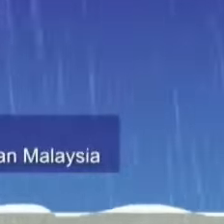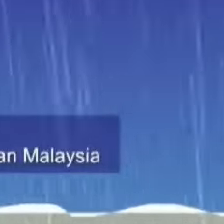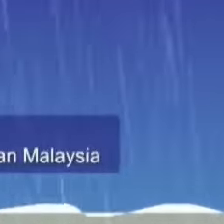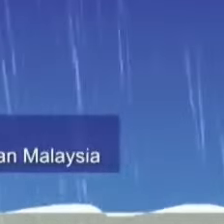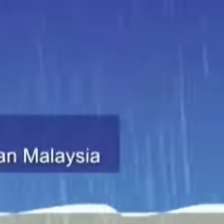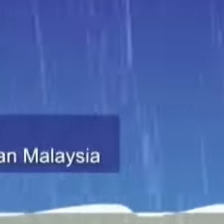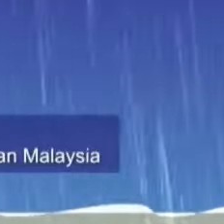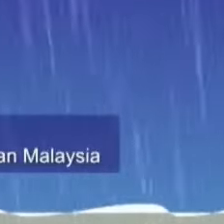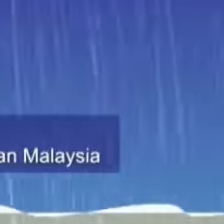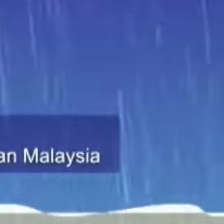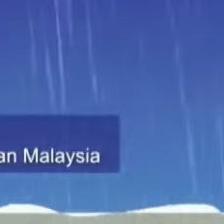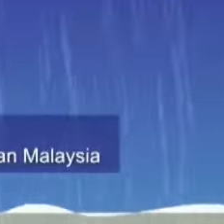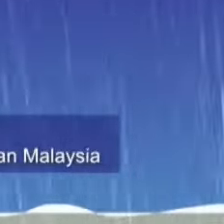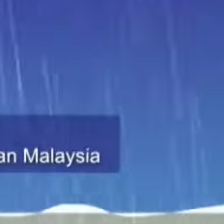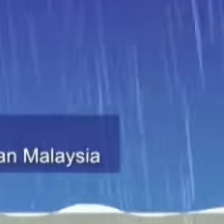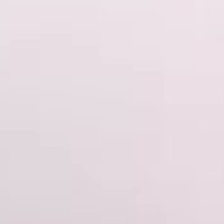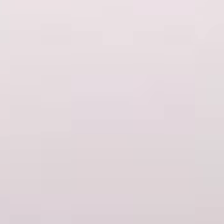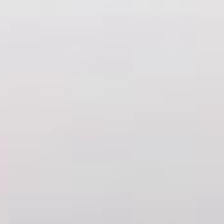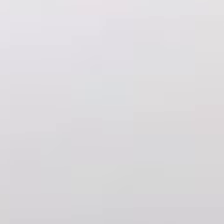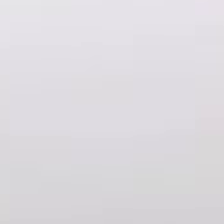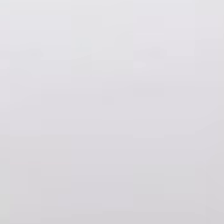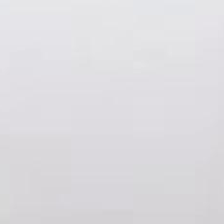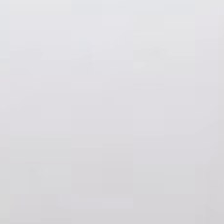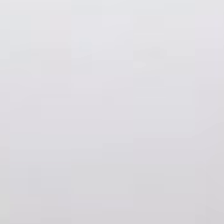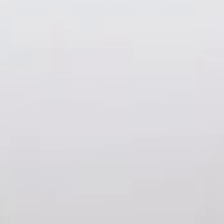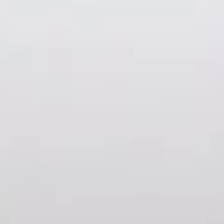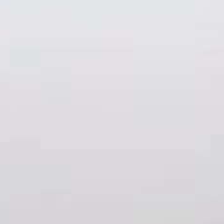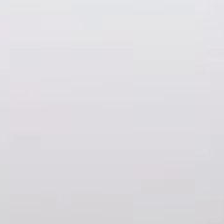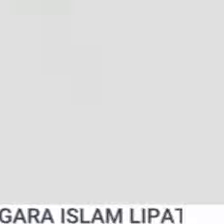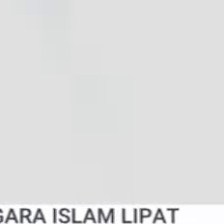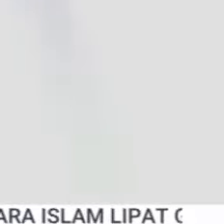peka dengan perubahan persekitaran.